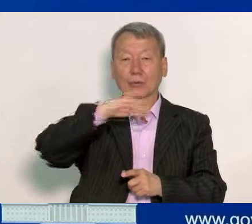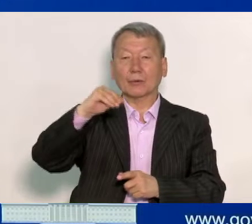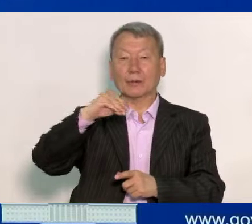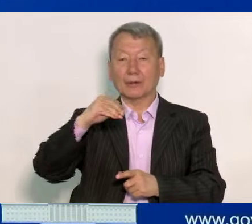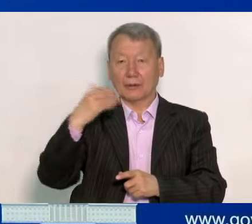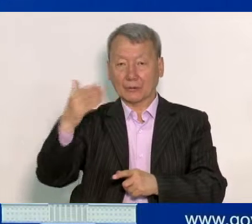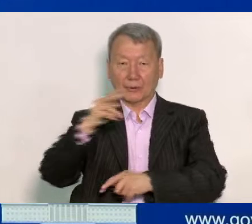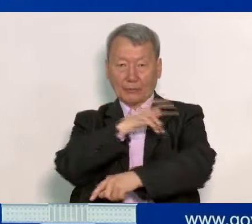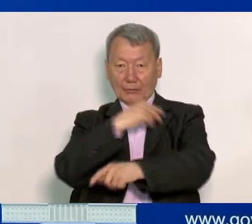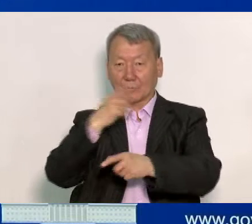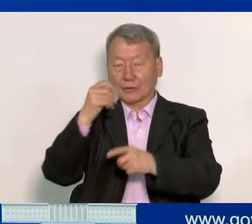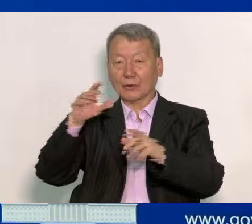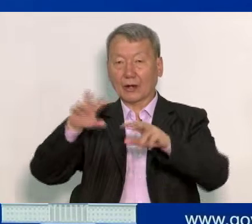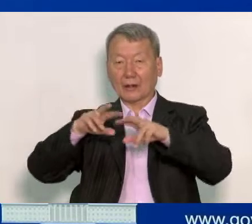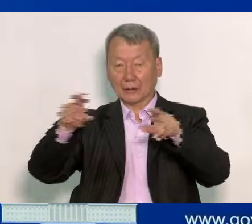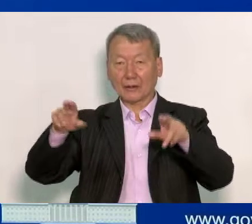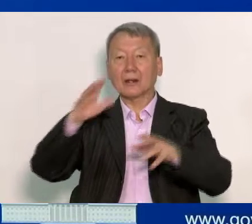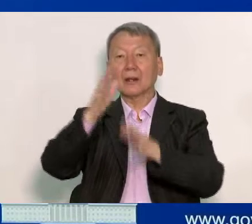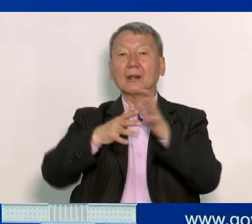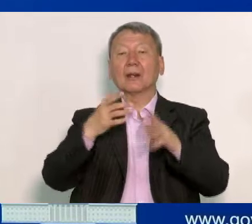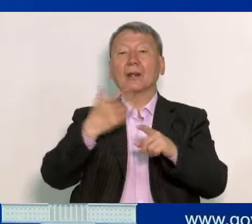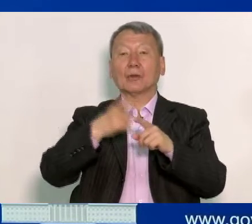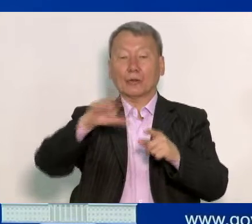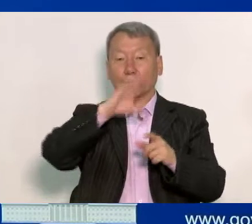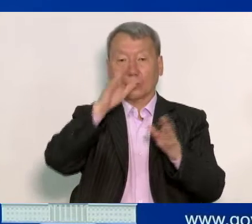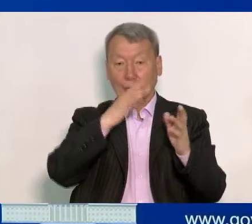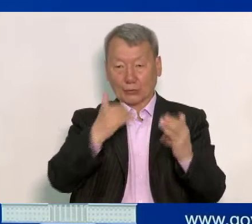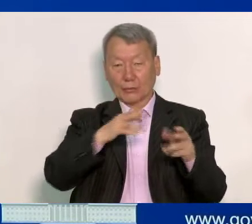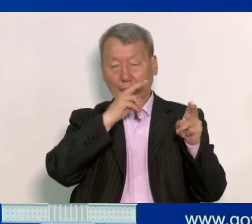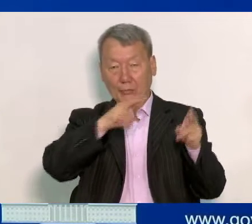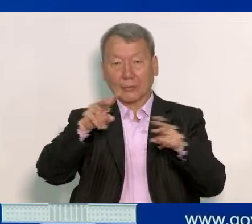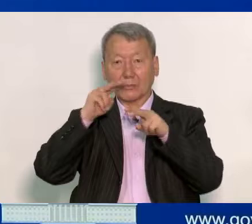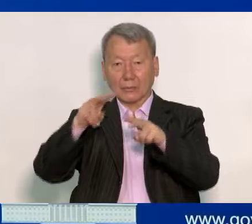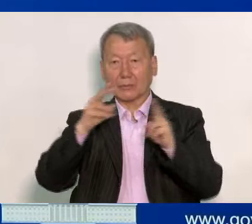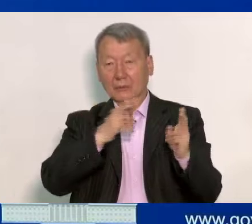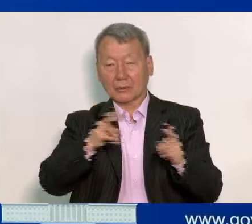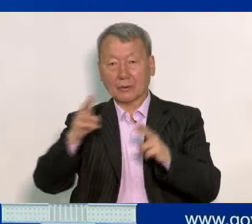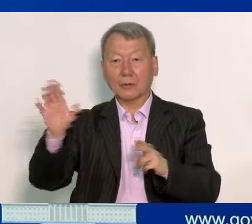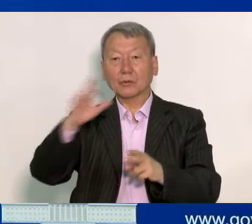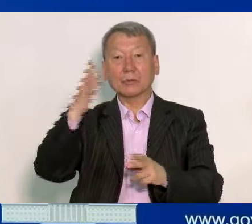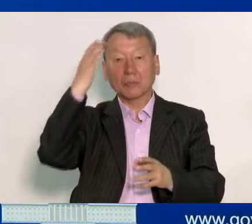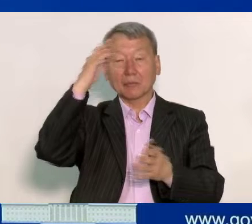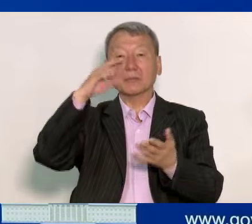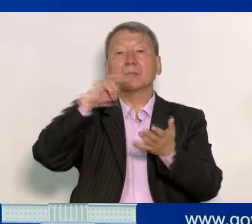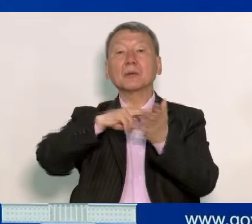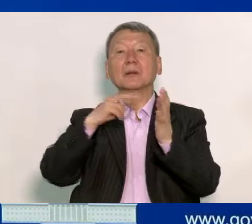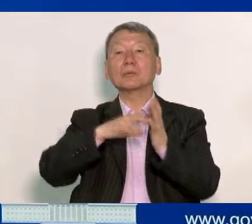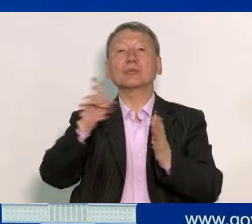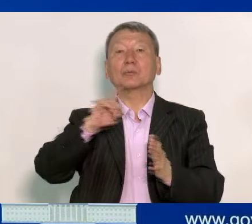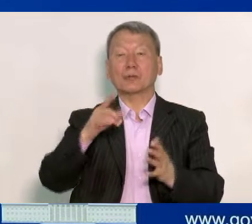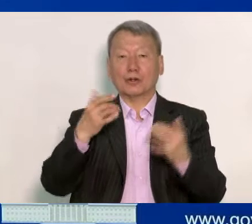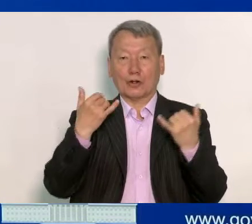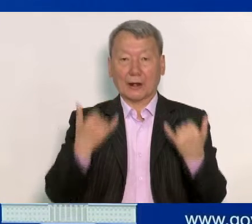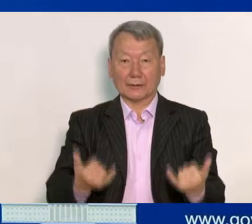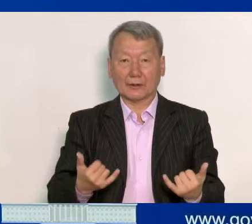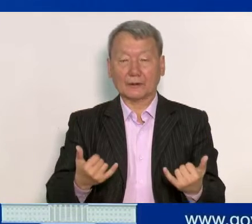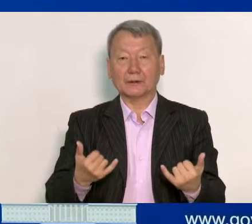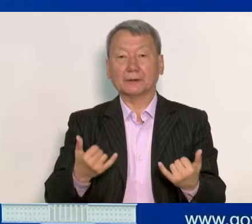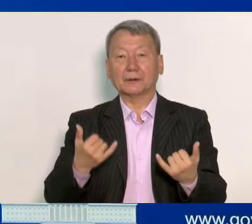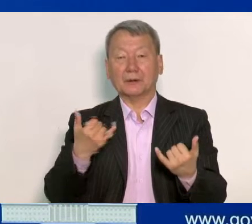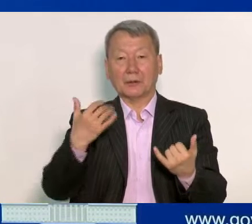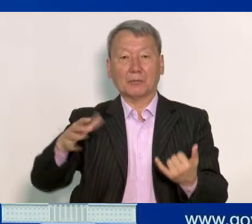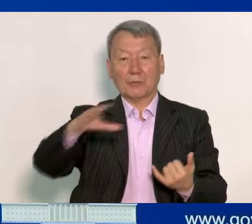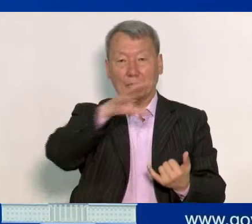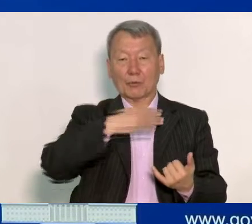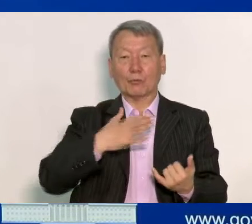эпизодиялык туруктуулукту камсыздоо негизги ушул максат болуп эсептелет. Бул боюнча азыр